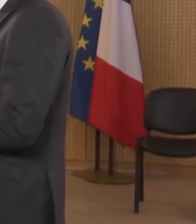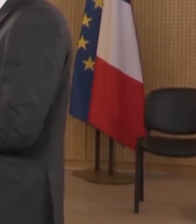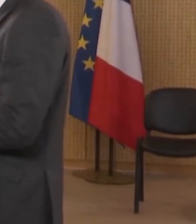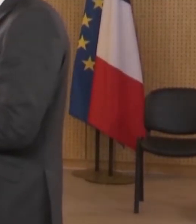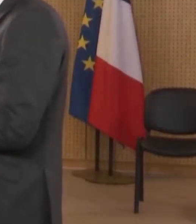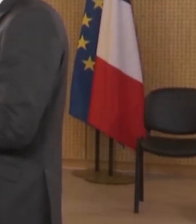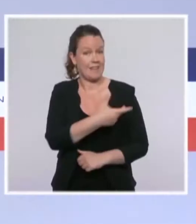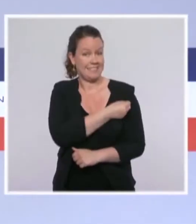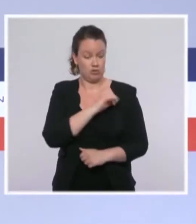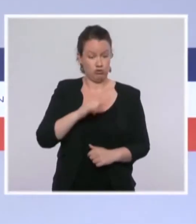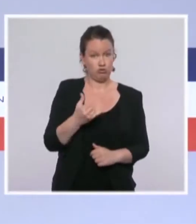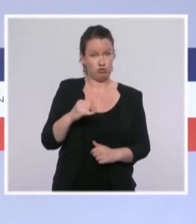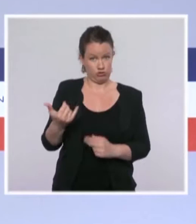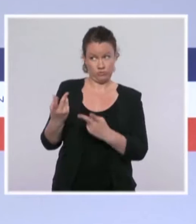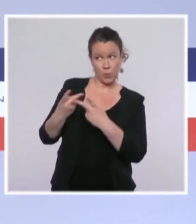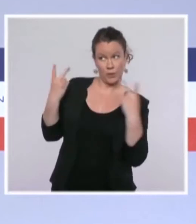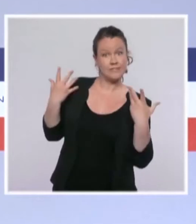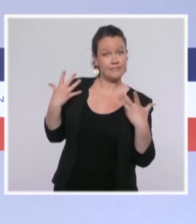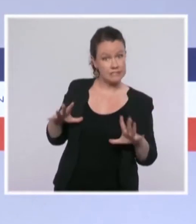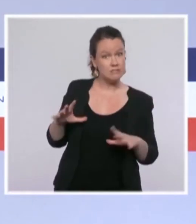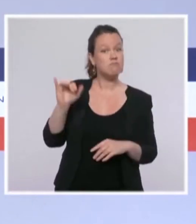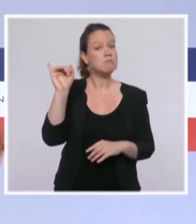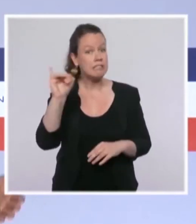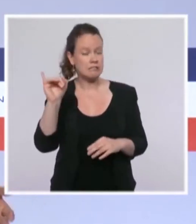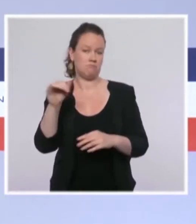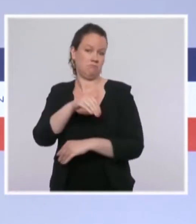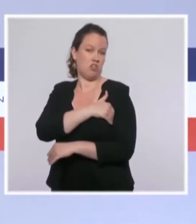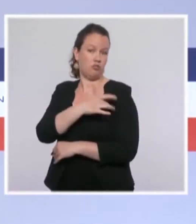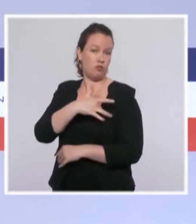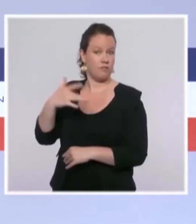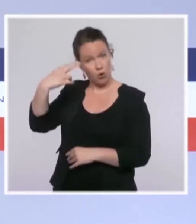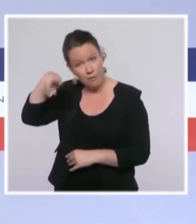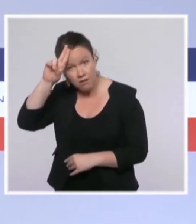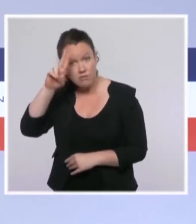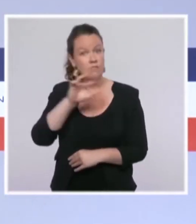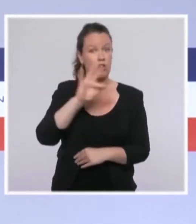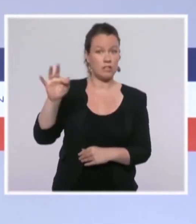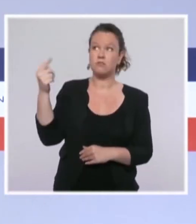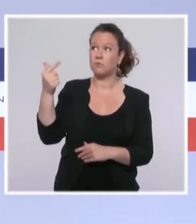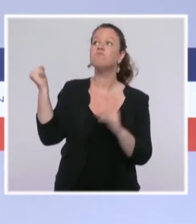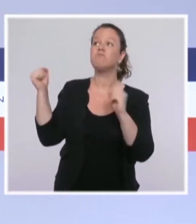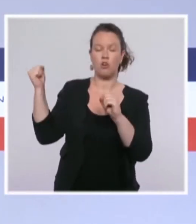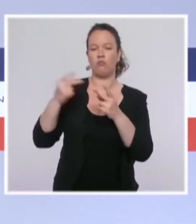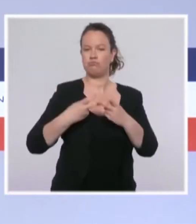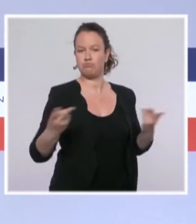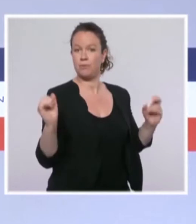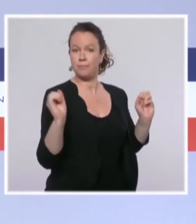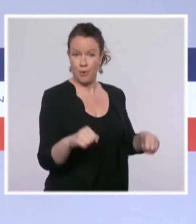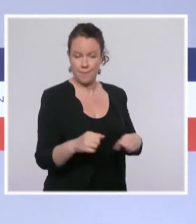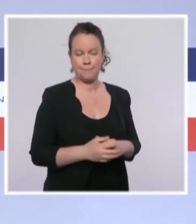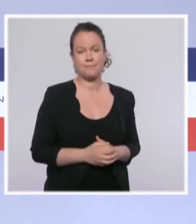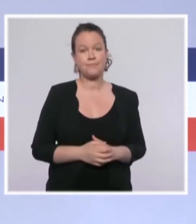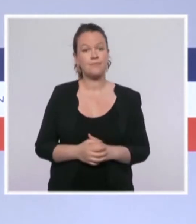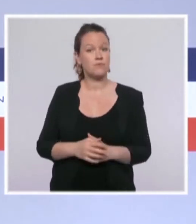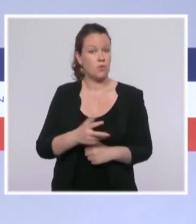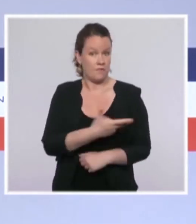вакцина безпечна. Ця вакцина була схвалена європейськими та французькими агентствами охорони здоров'я. Тому на даному етапі вона, очевидно,